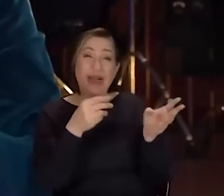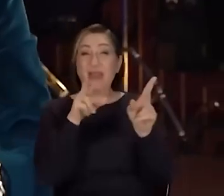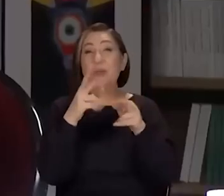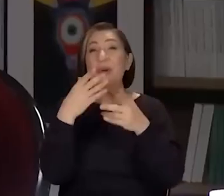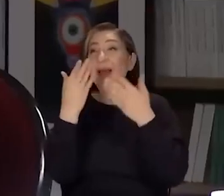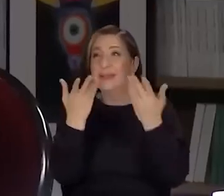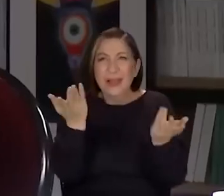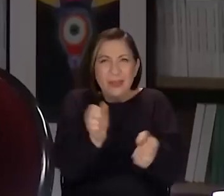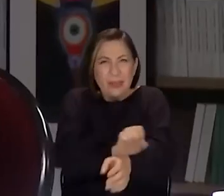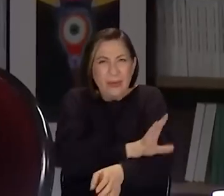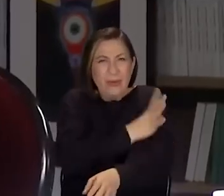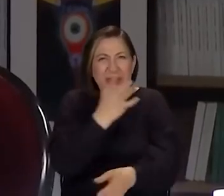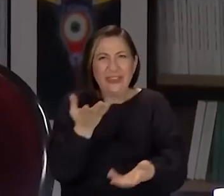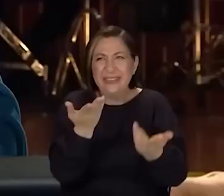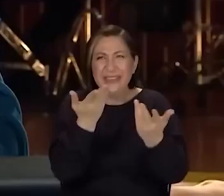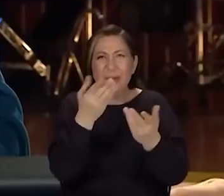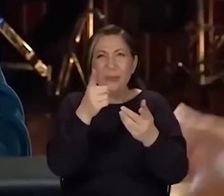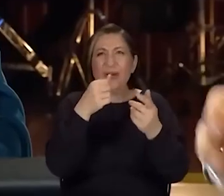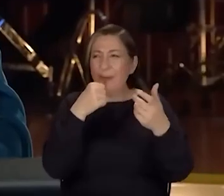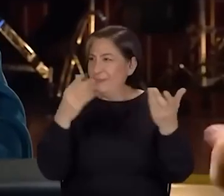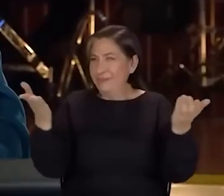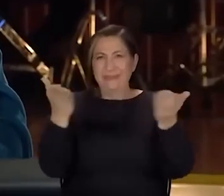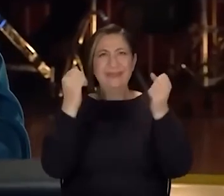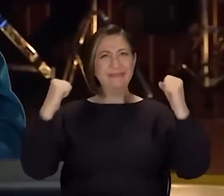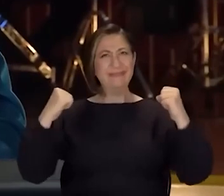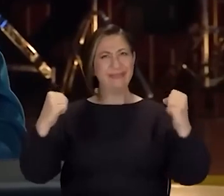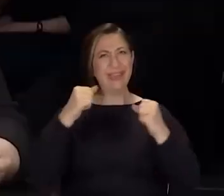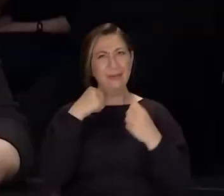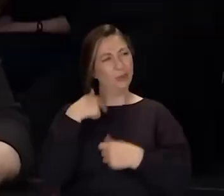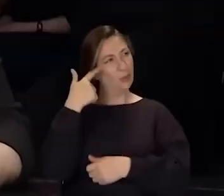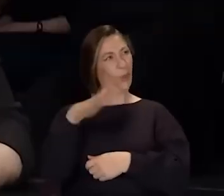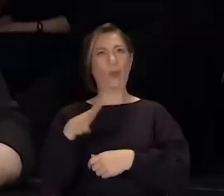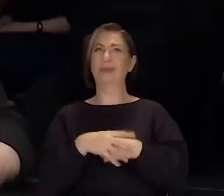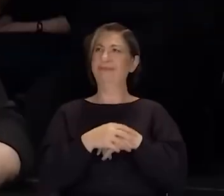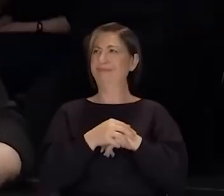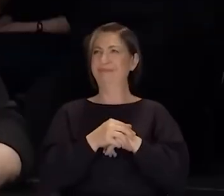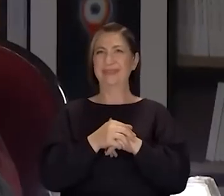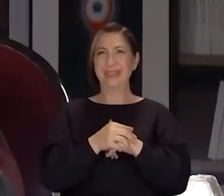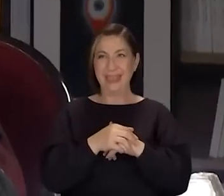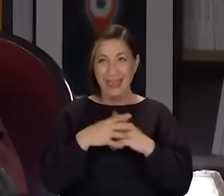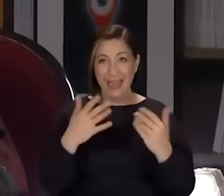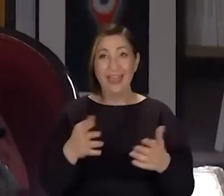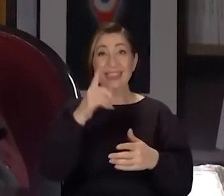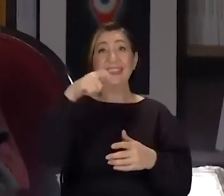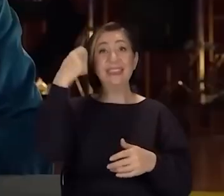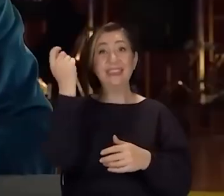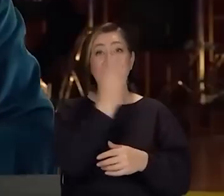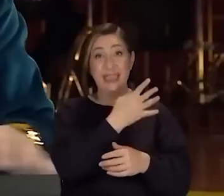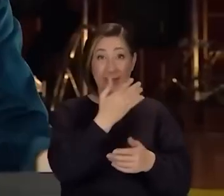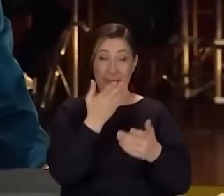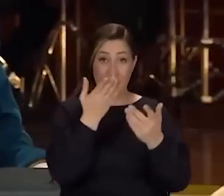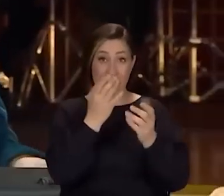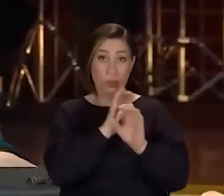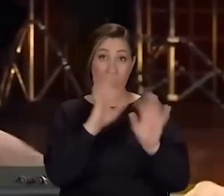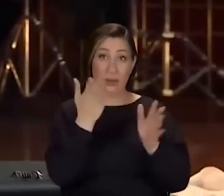falan gibilerden. Ne duygulu çıktılar bu tüylü tüylü adamlar. Ben ne şaşırdım buna ya. Değil mi? Ama senin diziler filan da değil